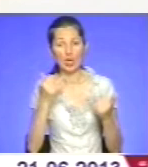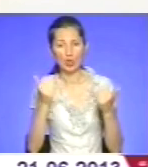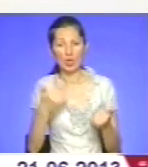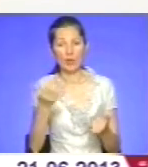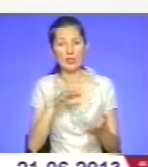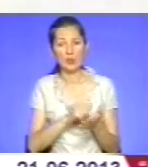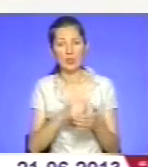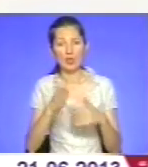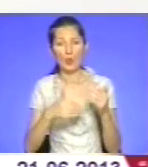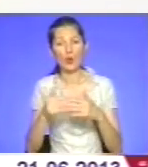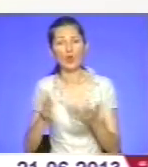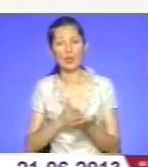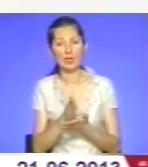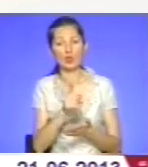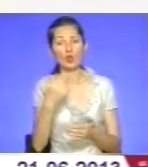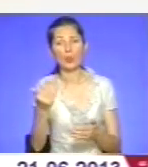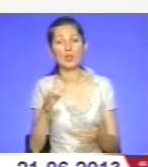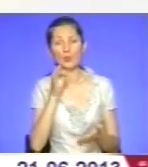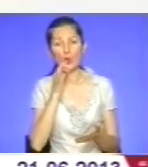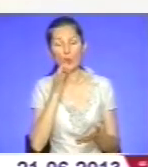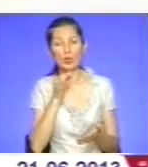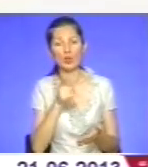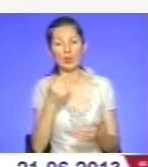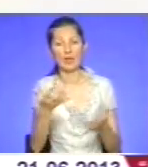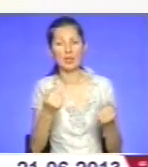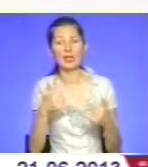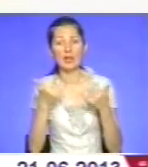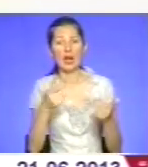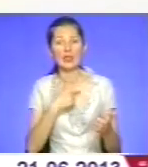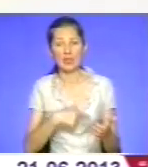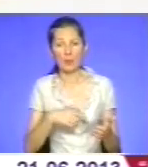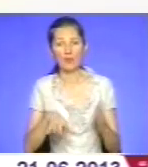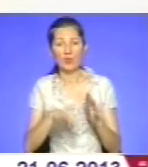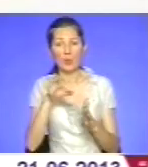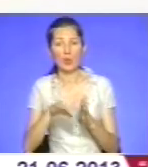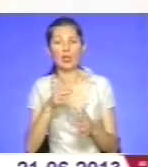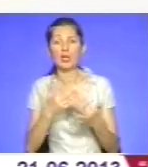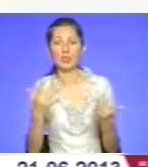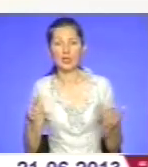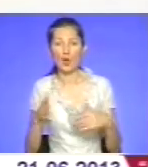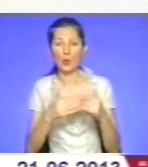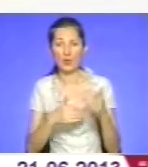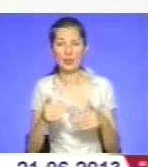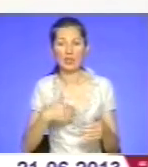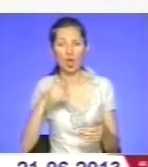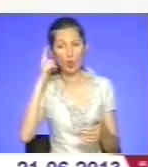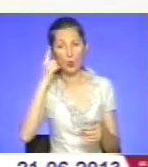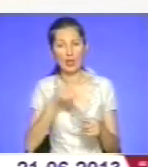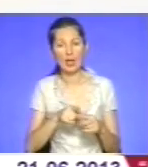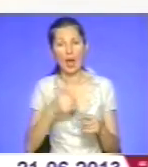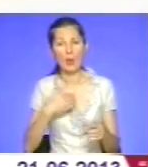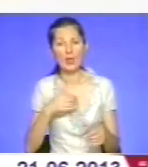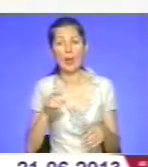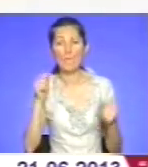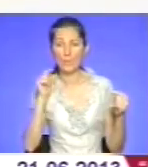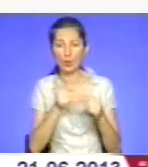на профорієнтації? Що тобі сподобалось? Що ти взяла для себе? Ми вибирали різні професії. Я думала, яка мені підходить професія,